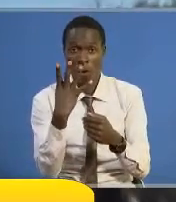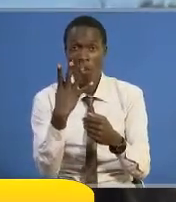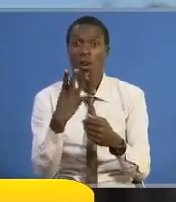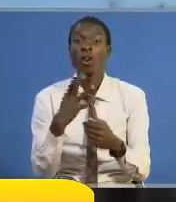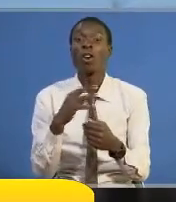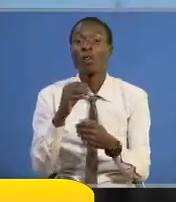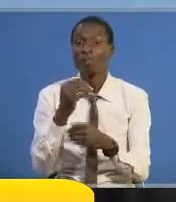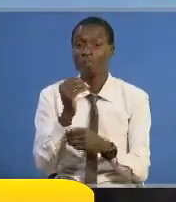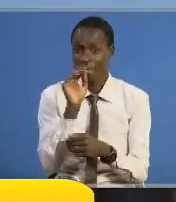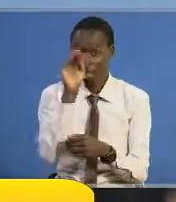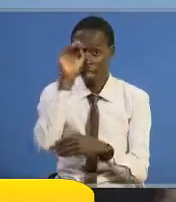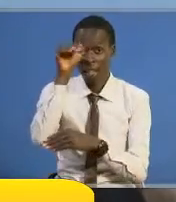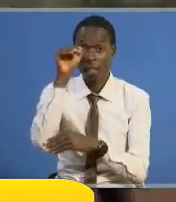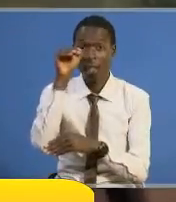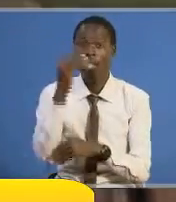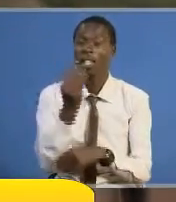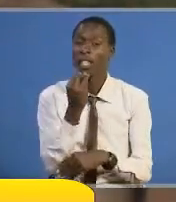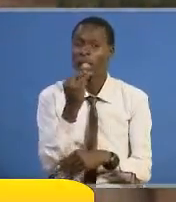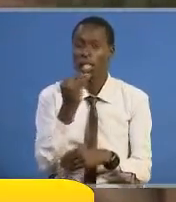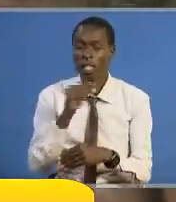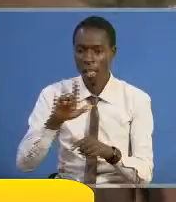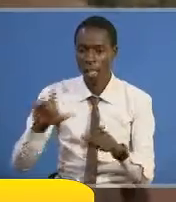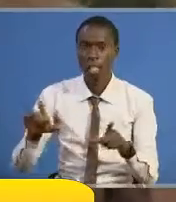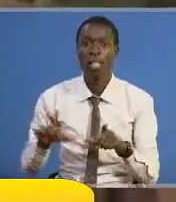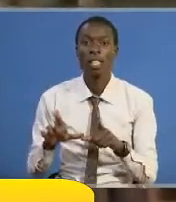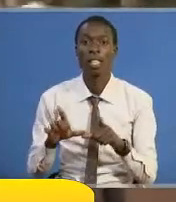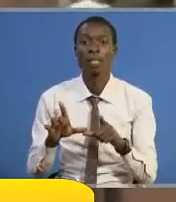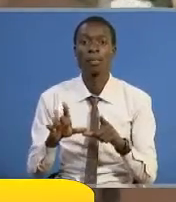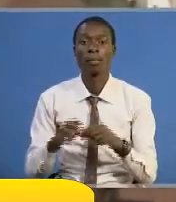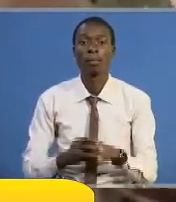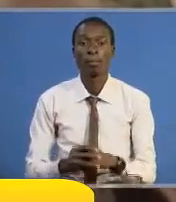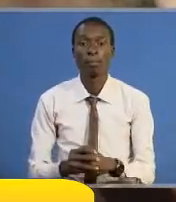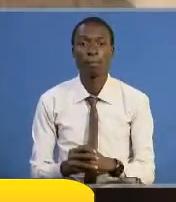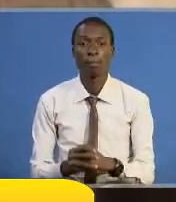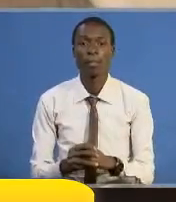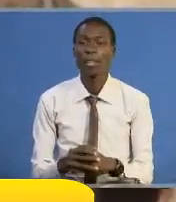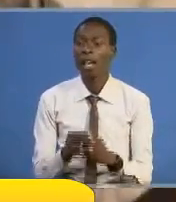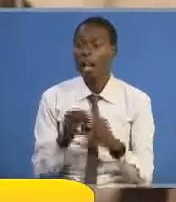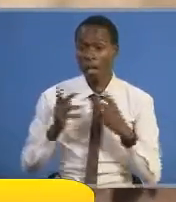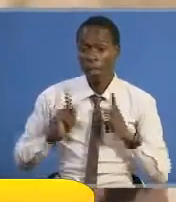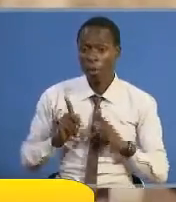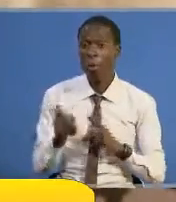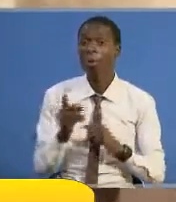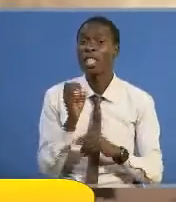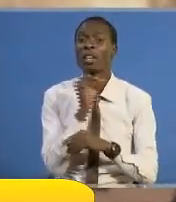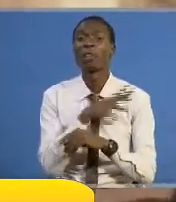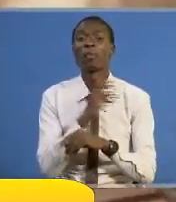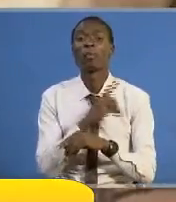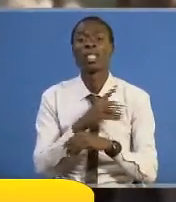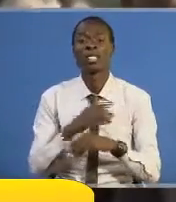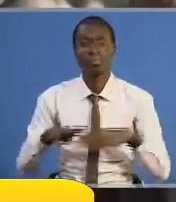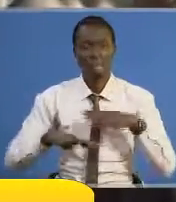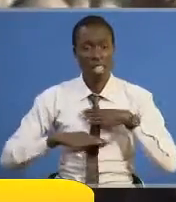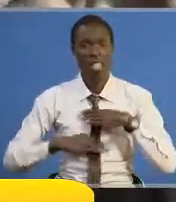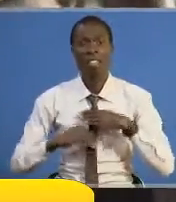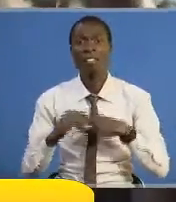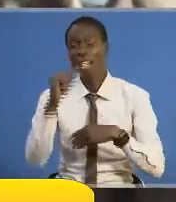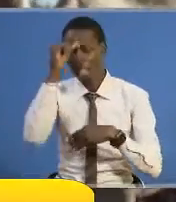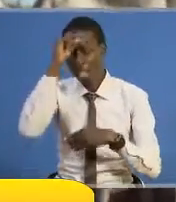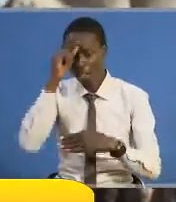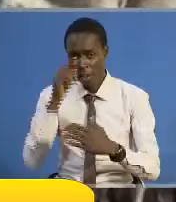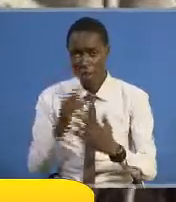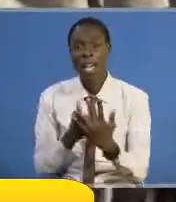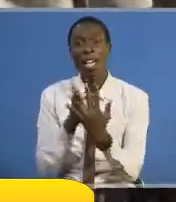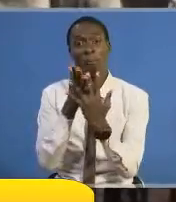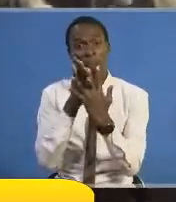naibu kamishna wa kaunti hiyo, Machaunga Chaunga. Wakazi hao wamelalama kuwa imetosha na kuomba serikali kuingilia